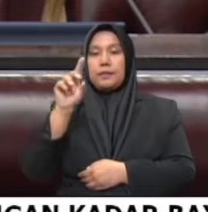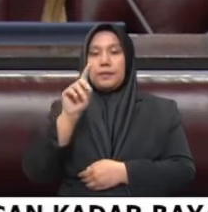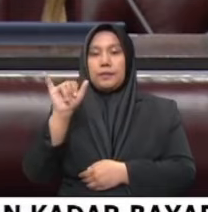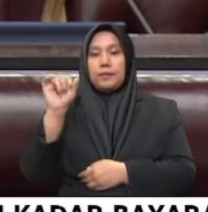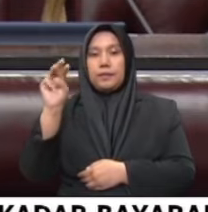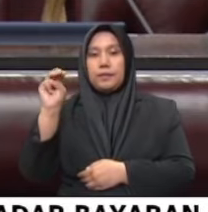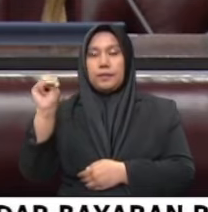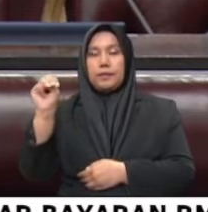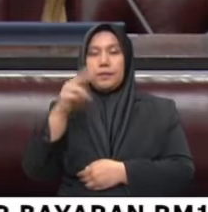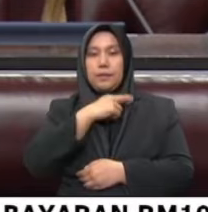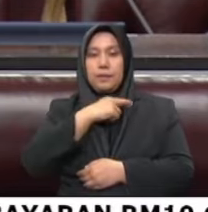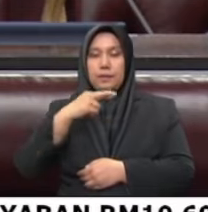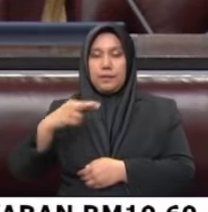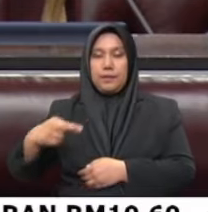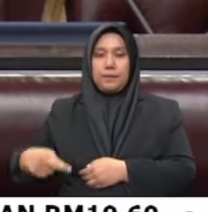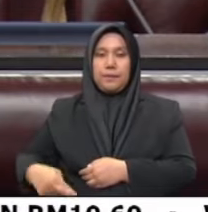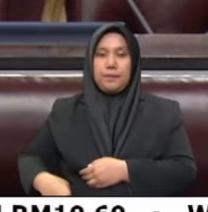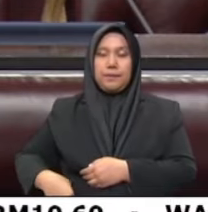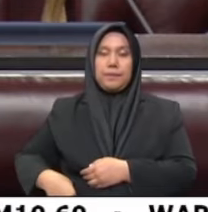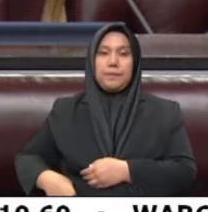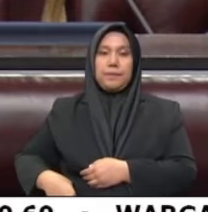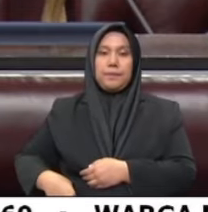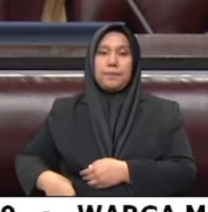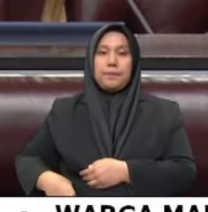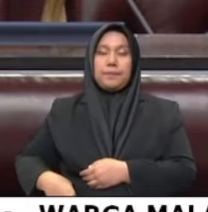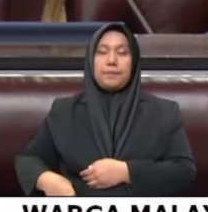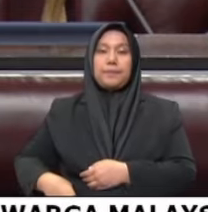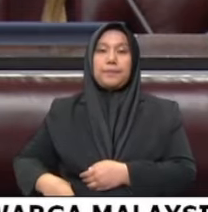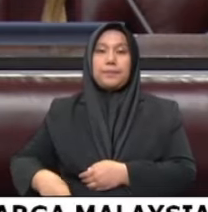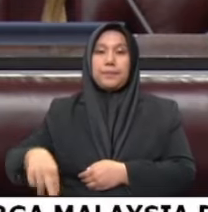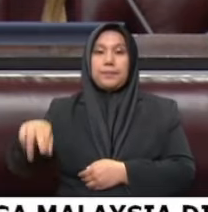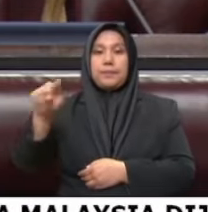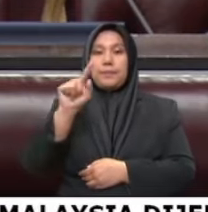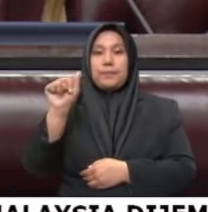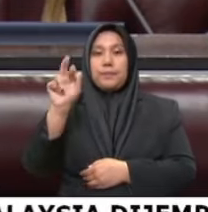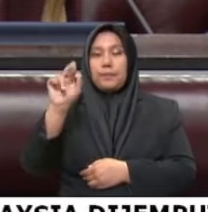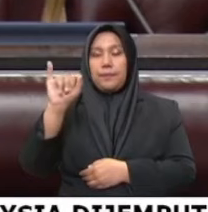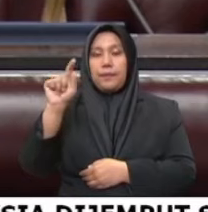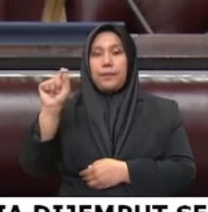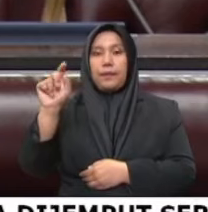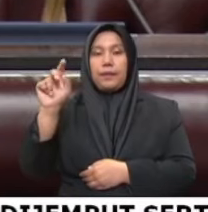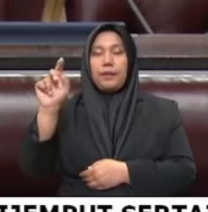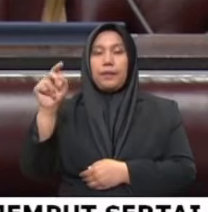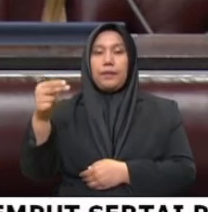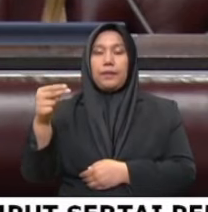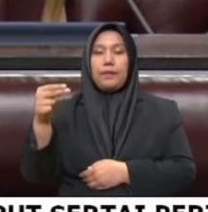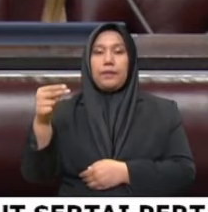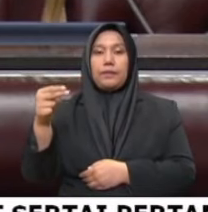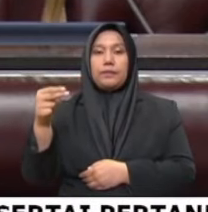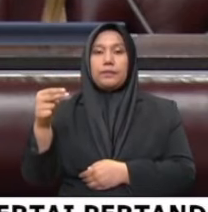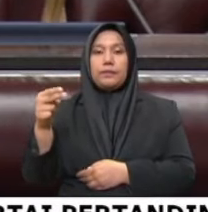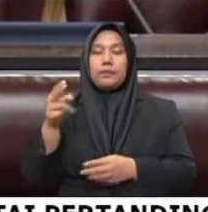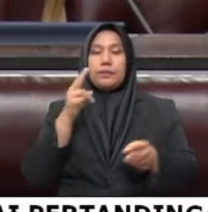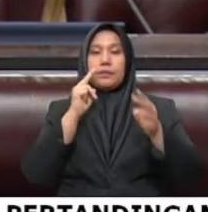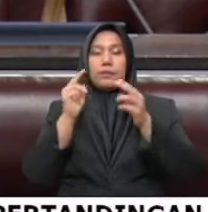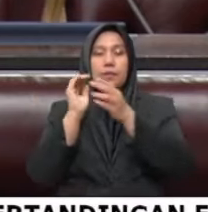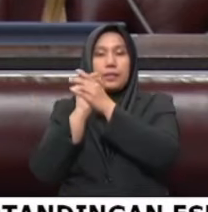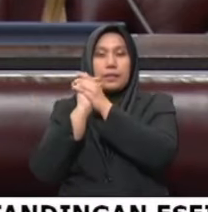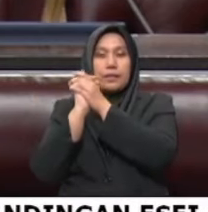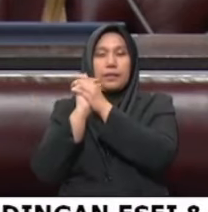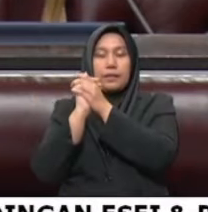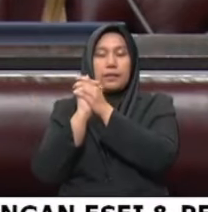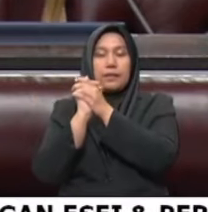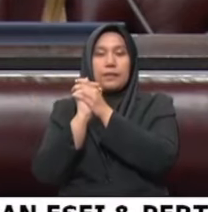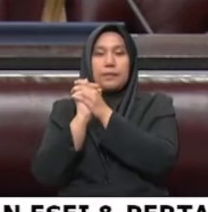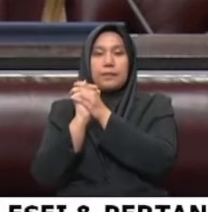Baginda Raja Permaisuri Agong Raja Zarif Sofia. Sekali lagi, saya mengucapkan tahniah